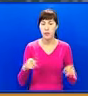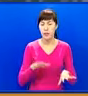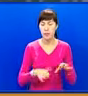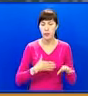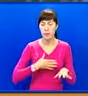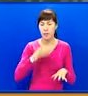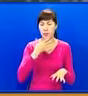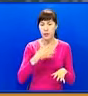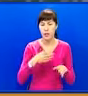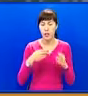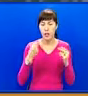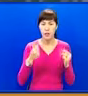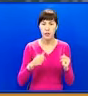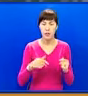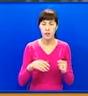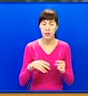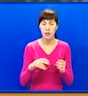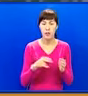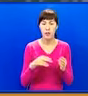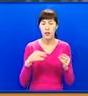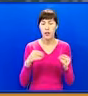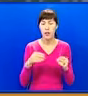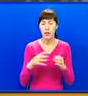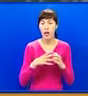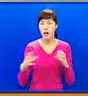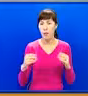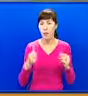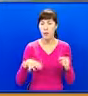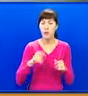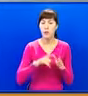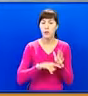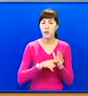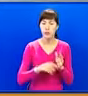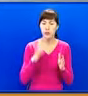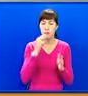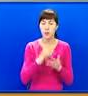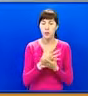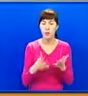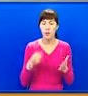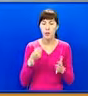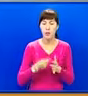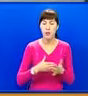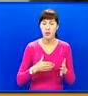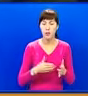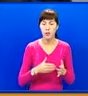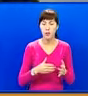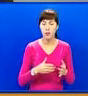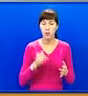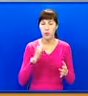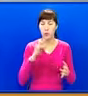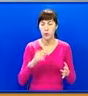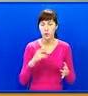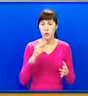өзіме ұнайды бағалары. Мына проездде басқа Алматымен салыстырғанда арзан. Продуктының бәрі қымбаттап жатыр. Рожкиіңіз, ұныңыз бәрі